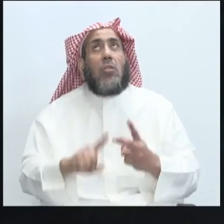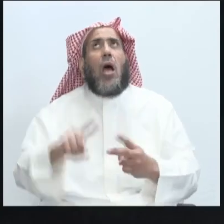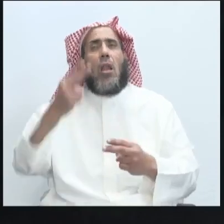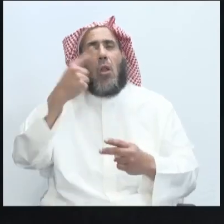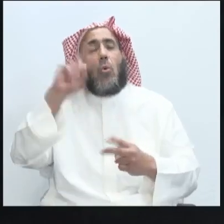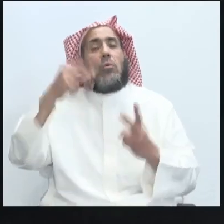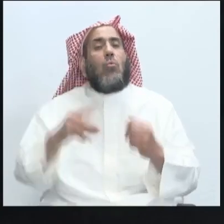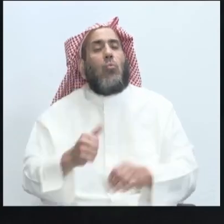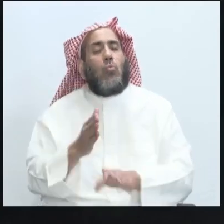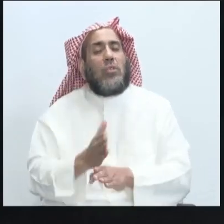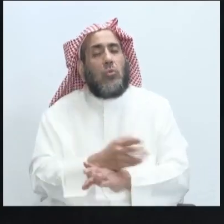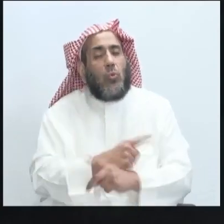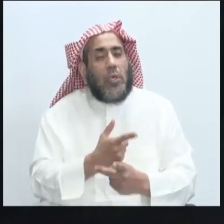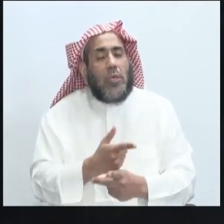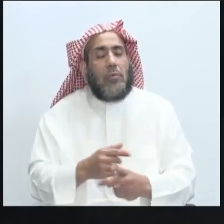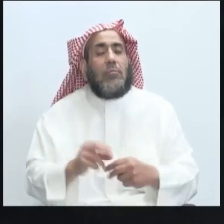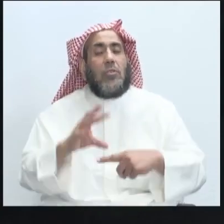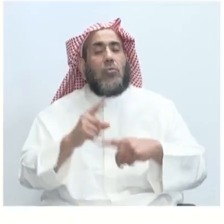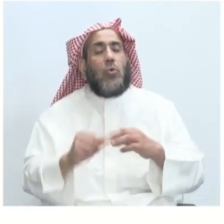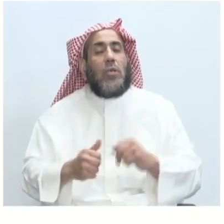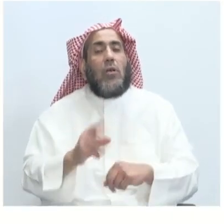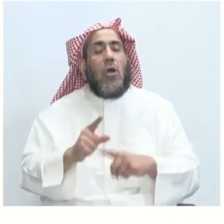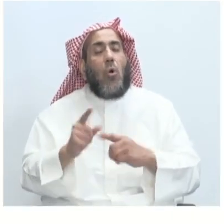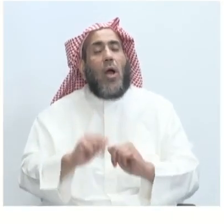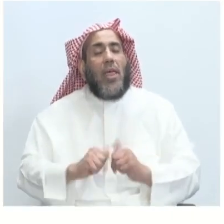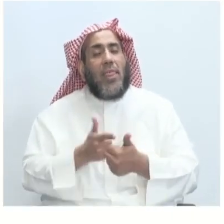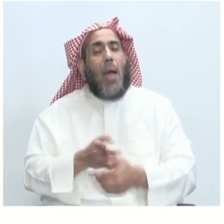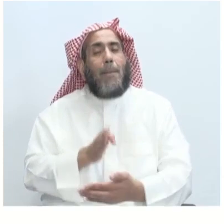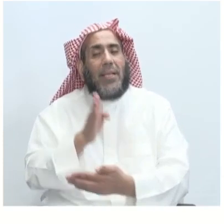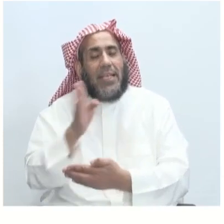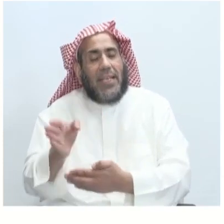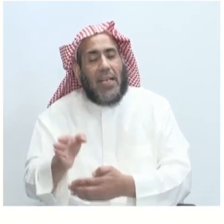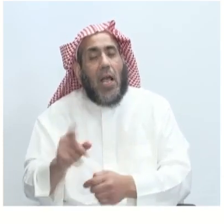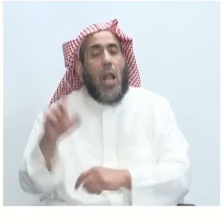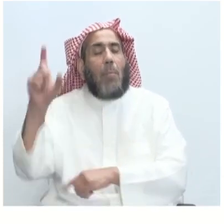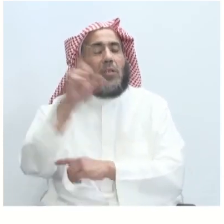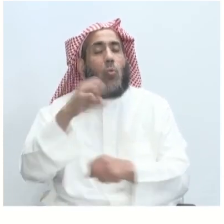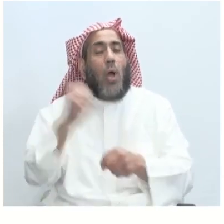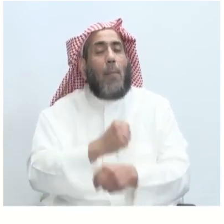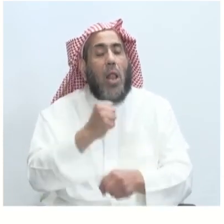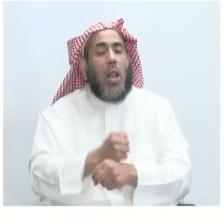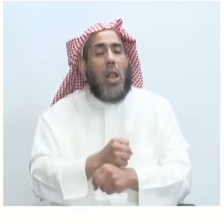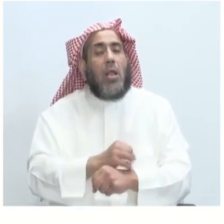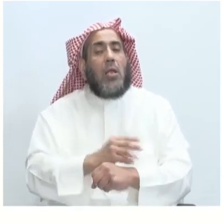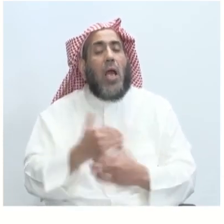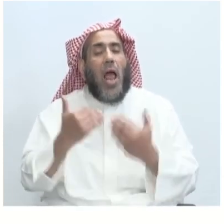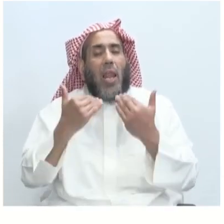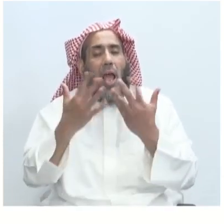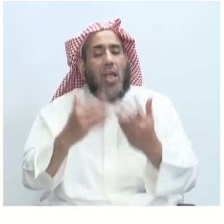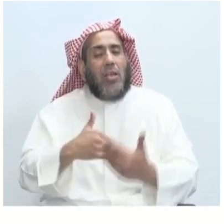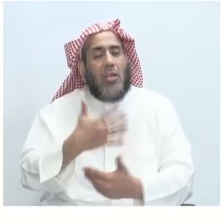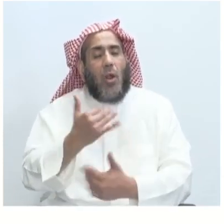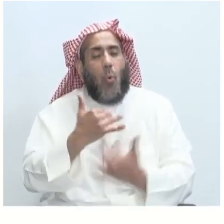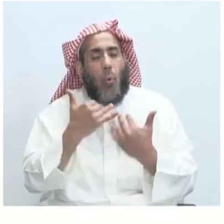وتعالى والسلوك ممتازين السلوك هو الذهاب الى المسجد وعمل الاعمال الخيره